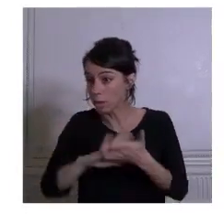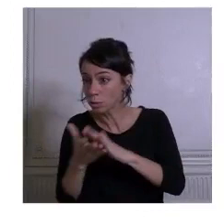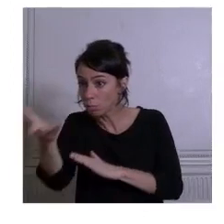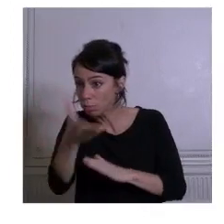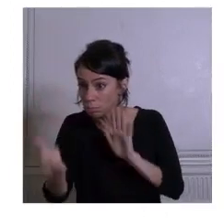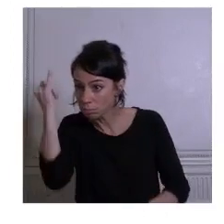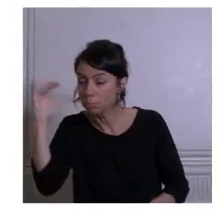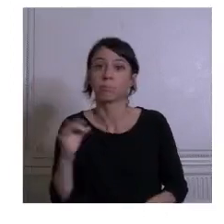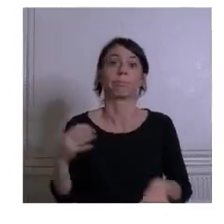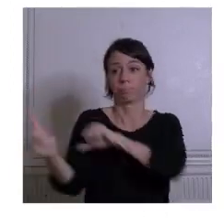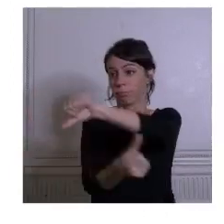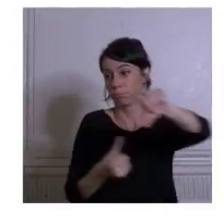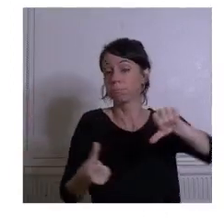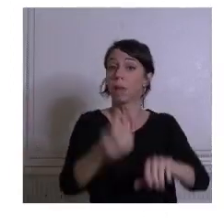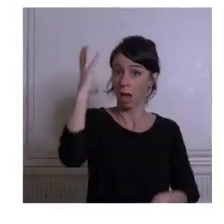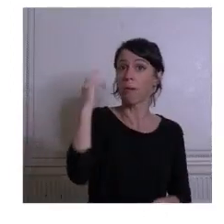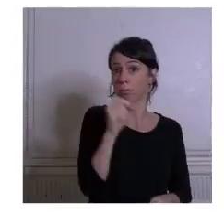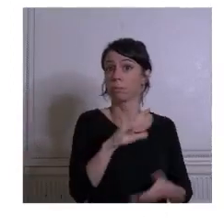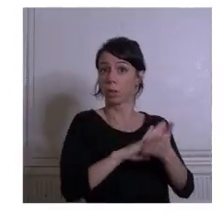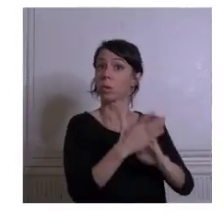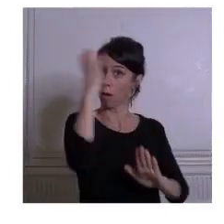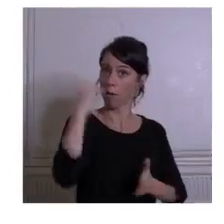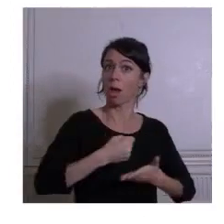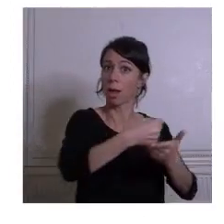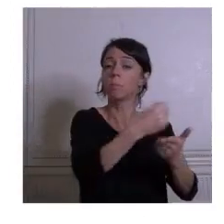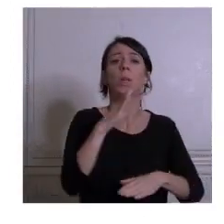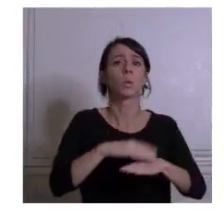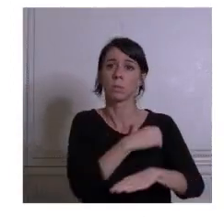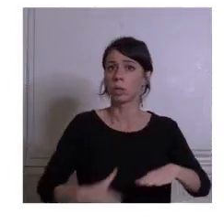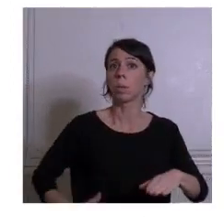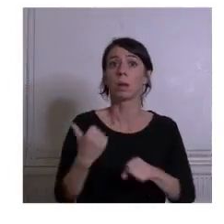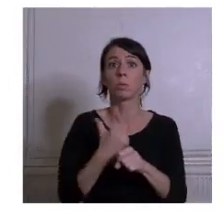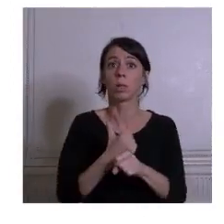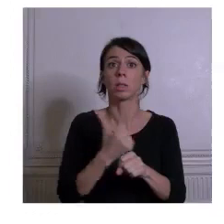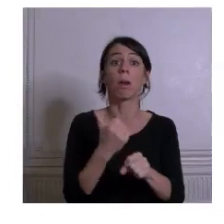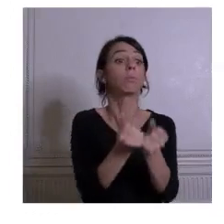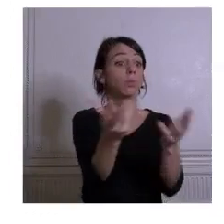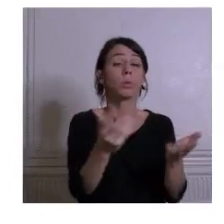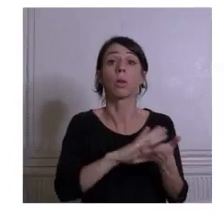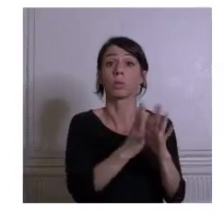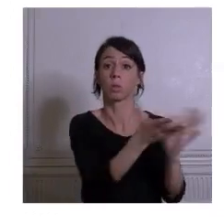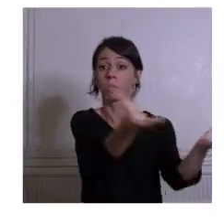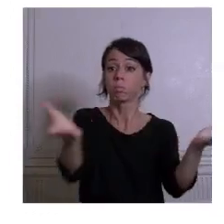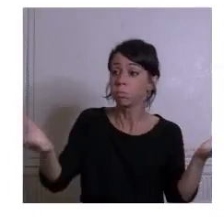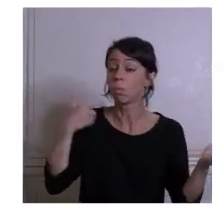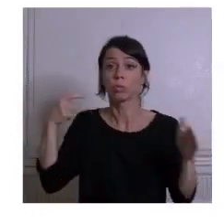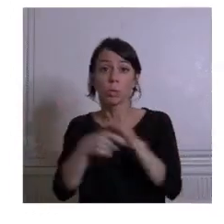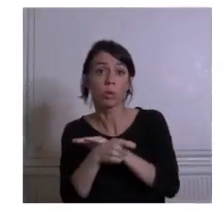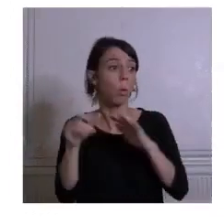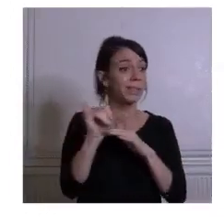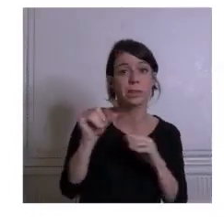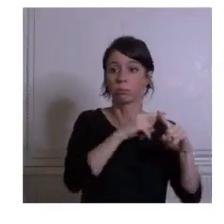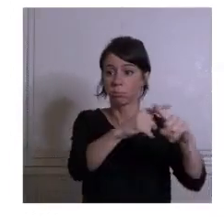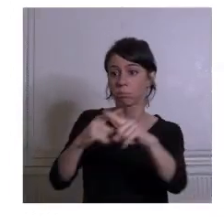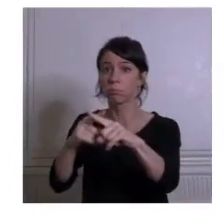26 de M. Garrigue. Voilà. Monsieur Garrigue, conseiller municipal, délégué aux nouvelles mobilités, aux